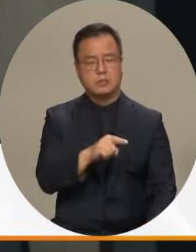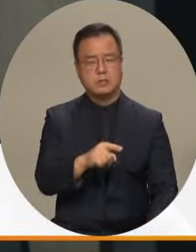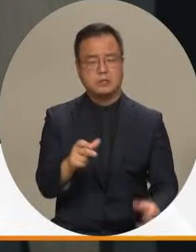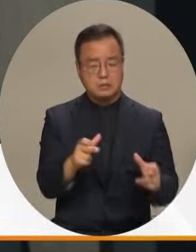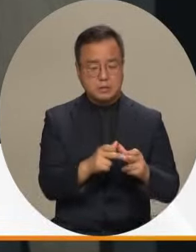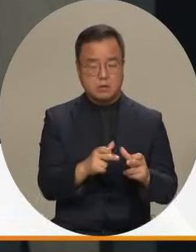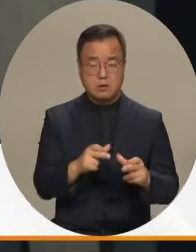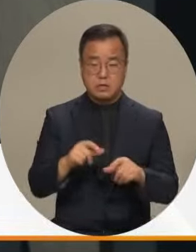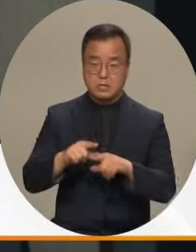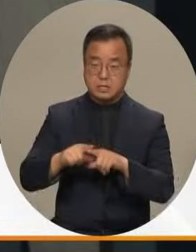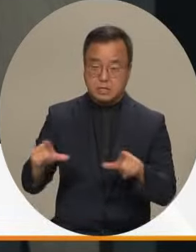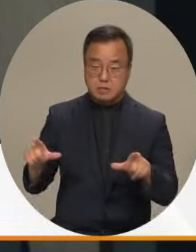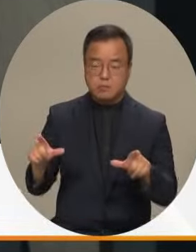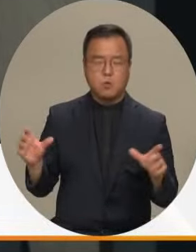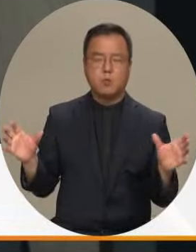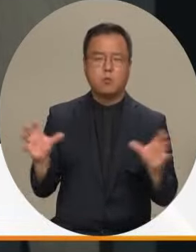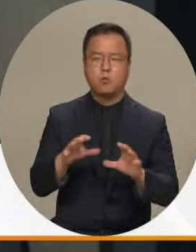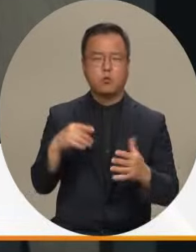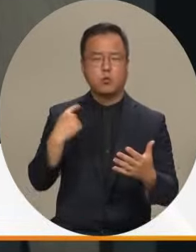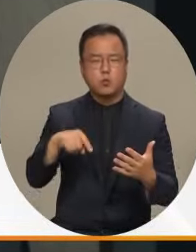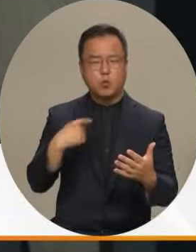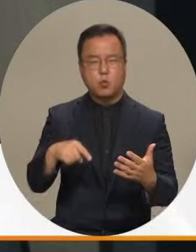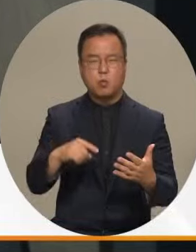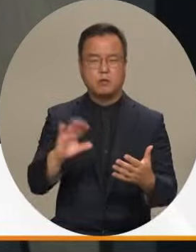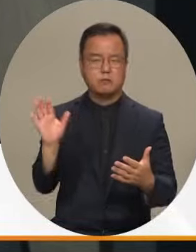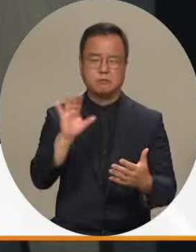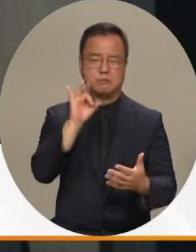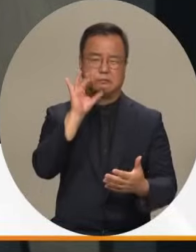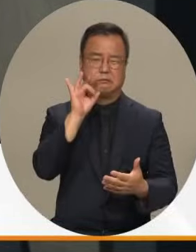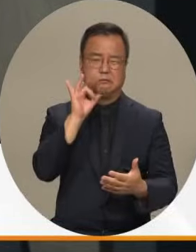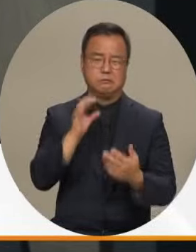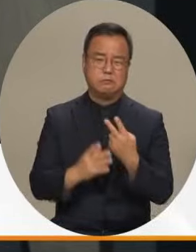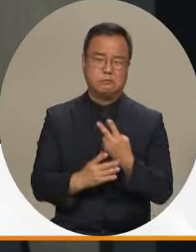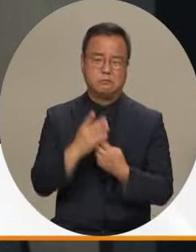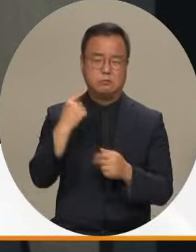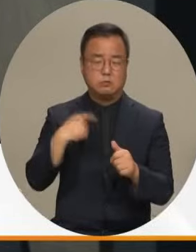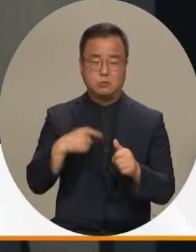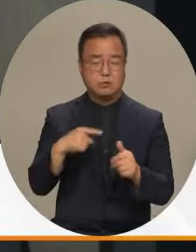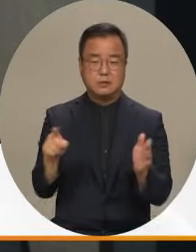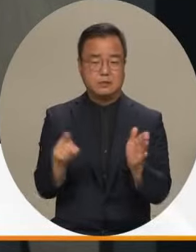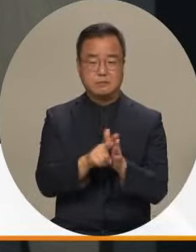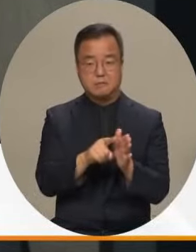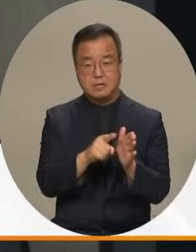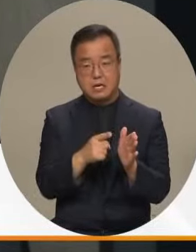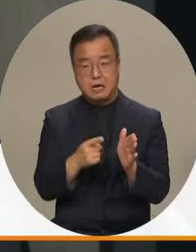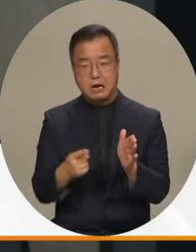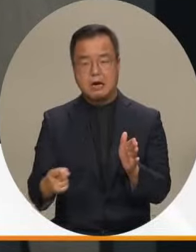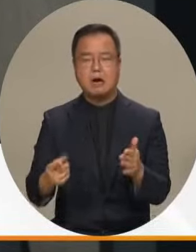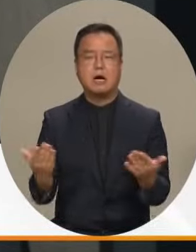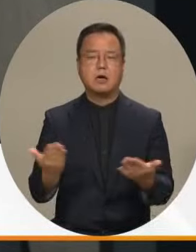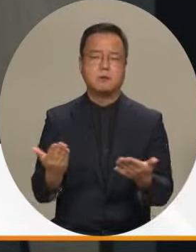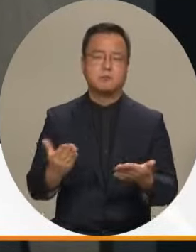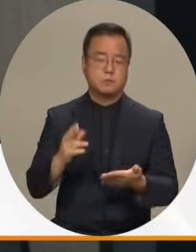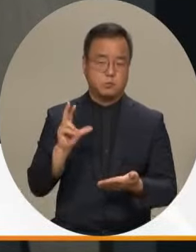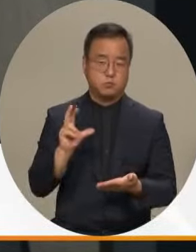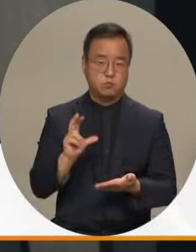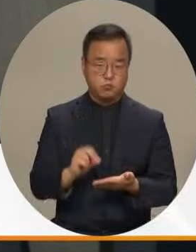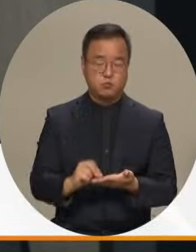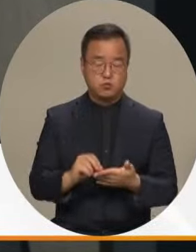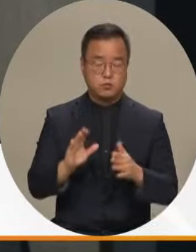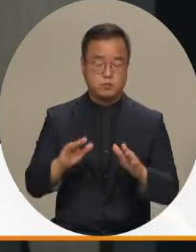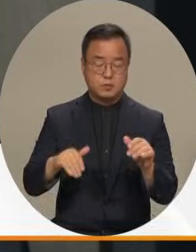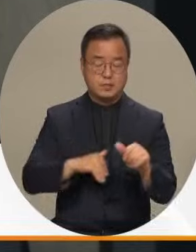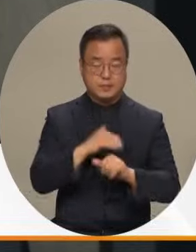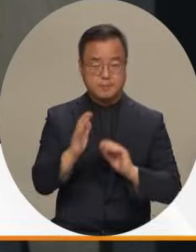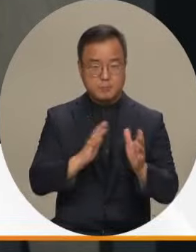장애인과 비장애인이 함께 교육을 받는 이런 통합교육에 대한 불신으로까지 이어지고 있다는 점에서 굉장히 문제적이고 반드시 이 토론이